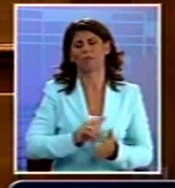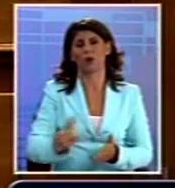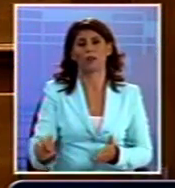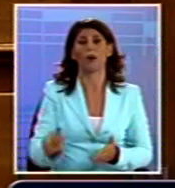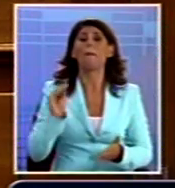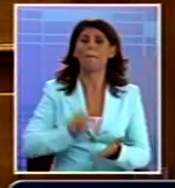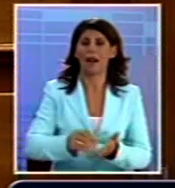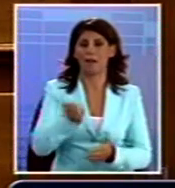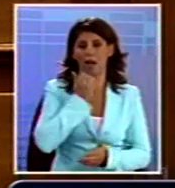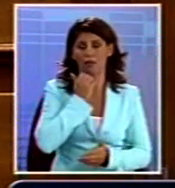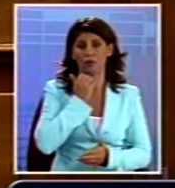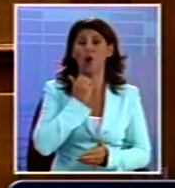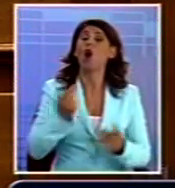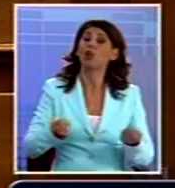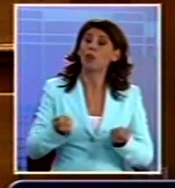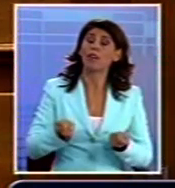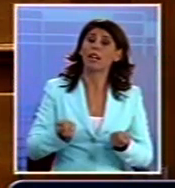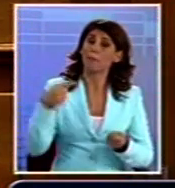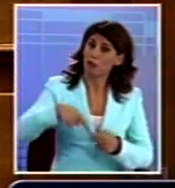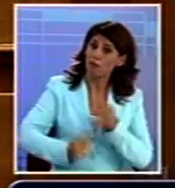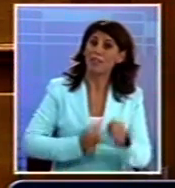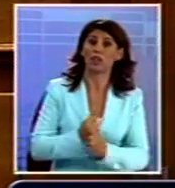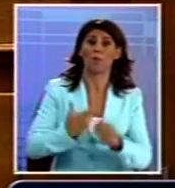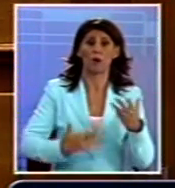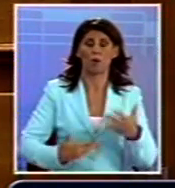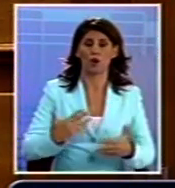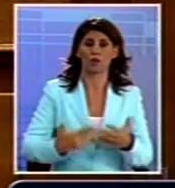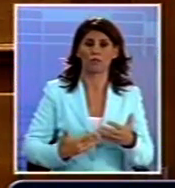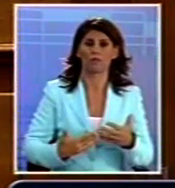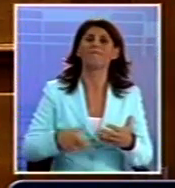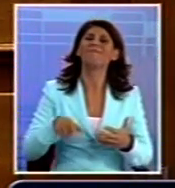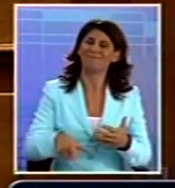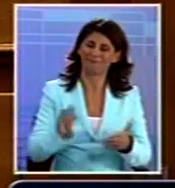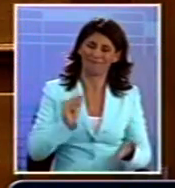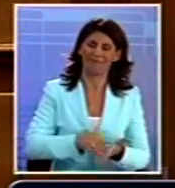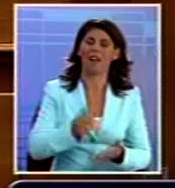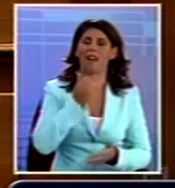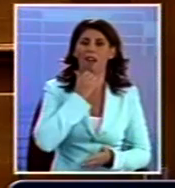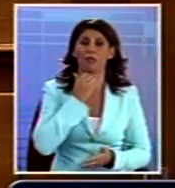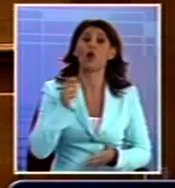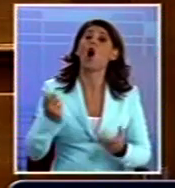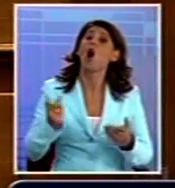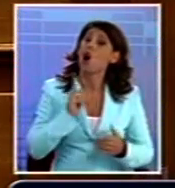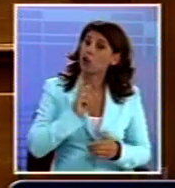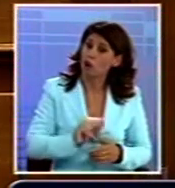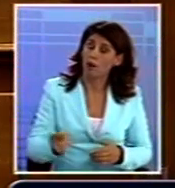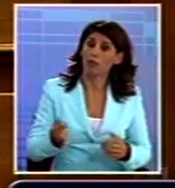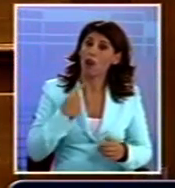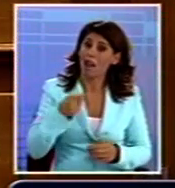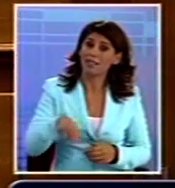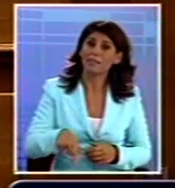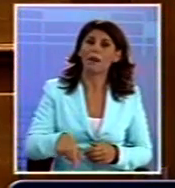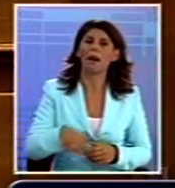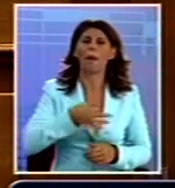έπεσαν επίσης έξω. Το ίδιο έκαναν και με το φετινό προϋπολογισμό. Και ήδη πέφτουν έξω. Το ίδιο λένε και σήμερα. Το ίδιο